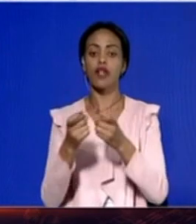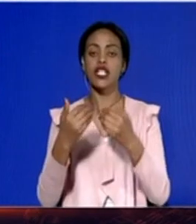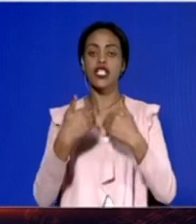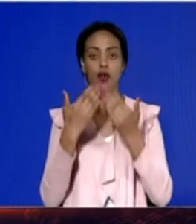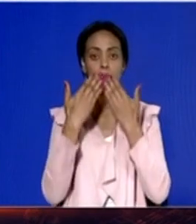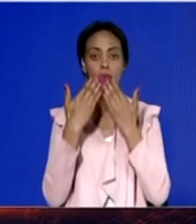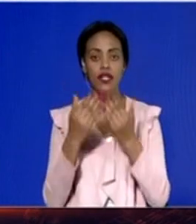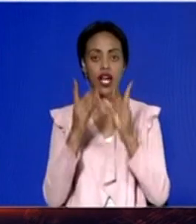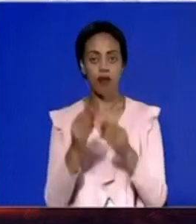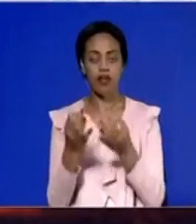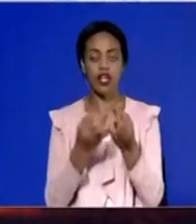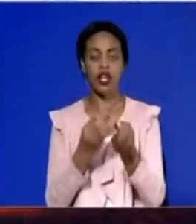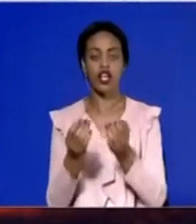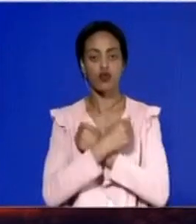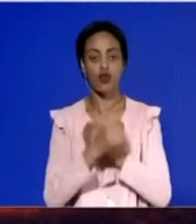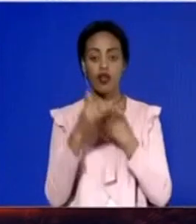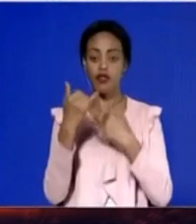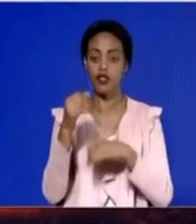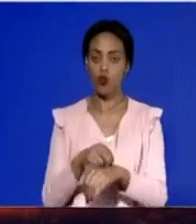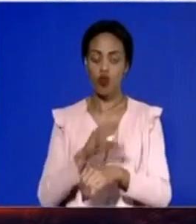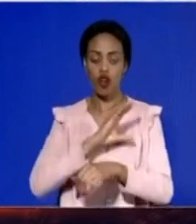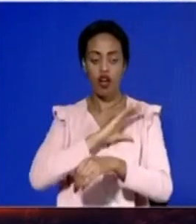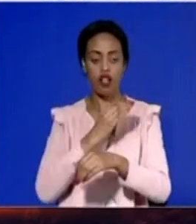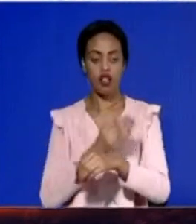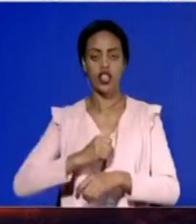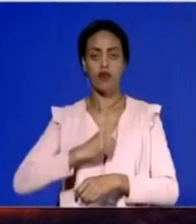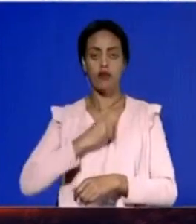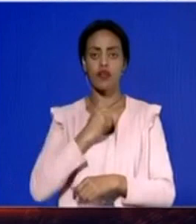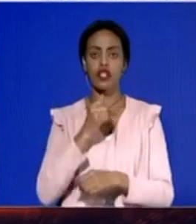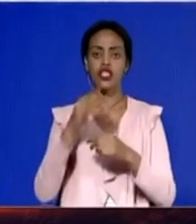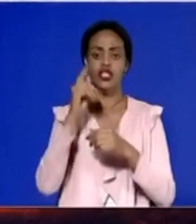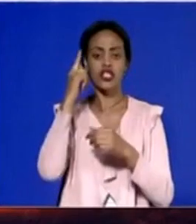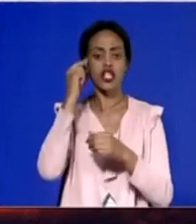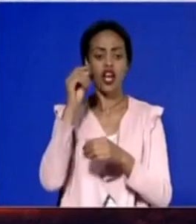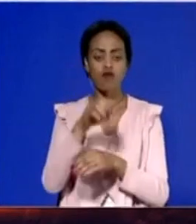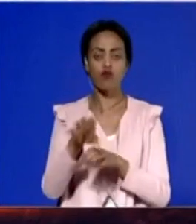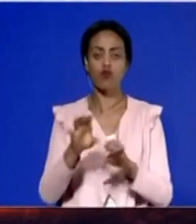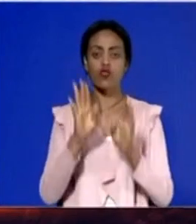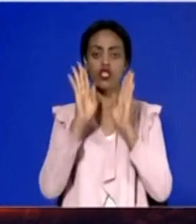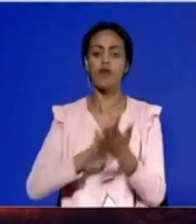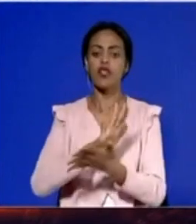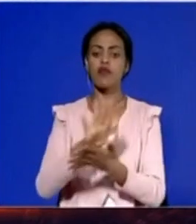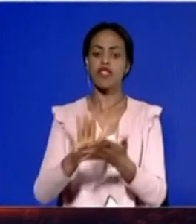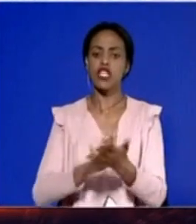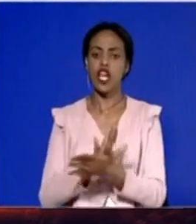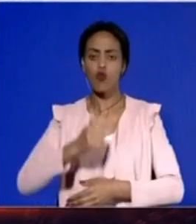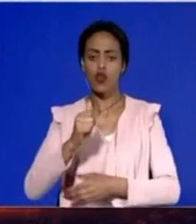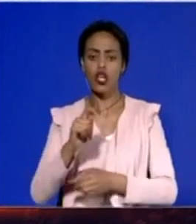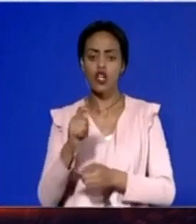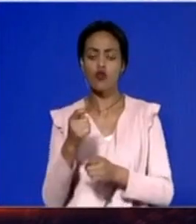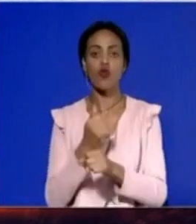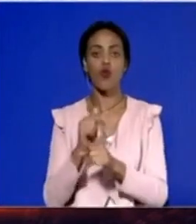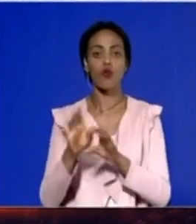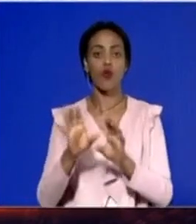ምስጋናን ክብርን ክገልጽ ይደሊ። ኣብዚ ሕዚ እዋን ሓይልታት ትምክሕቲ ትግራይ ንምጉባጥን ሰላም ትግራይ ንምዝራግን ቁልፊ ስርሖም ገይሮም ይሰርሑ